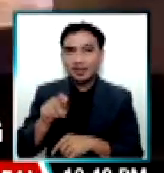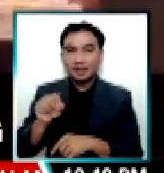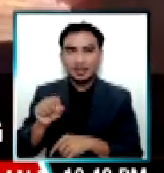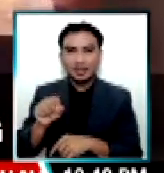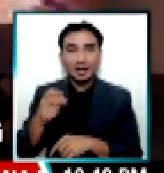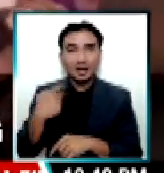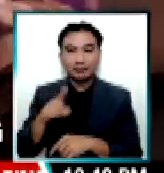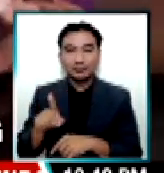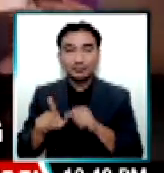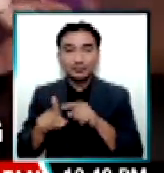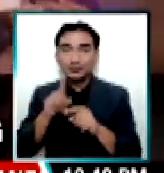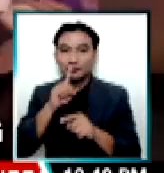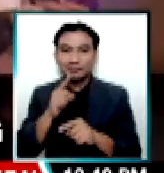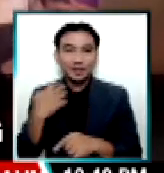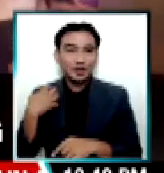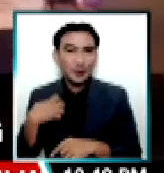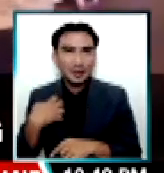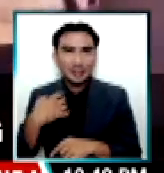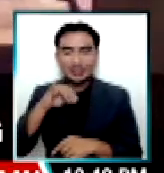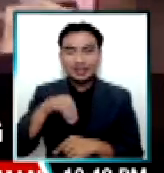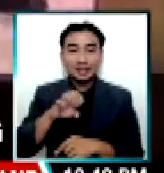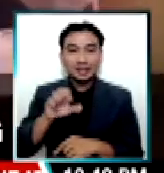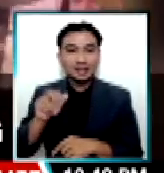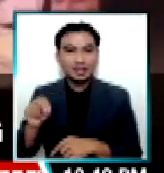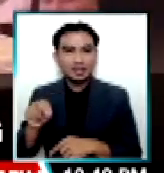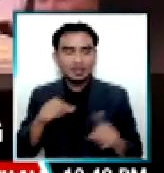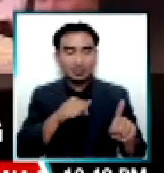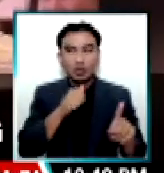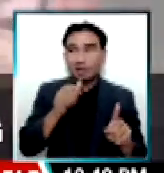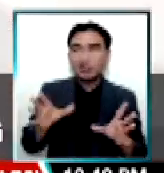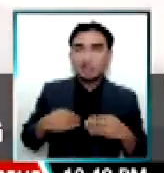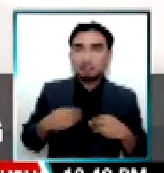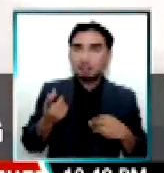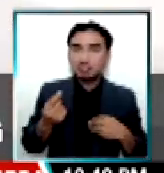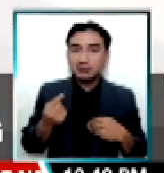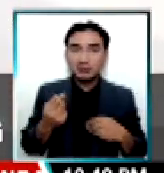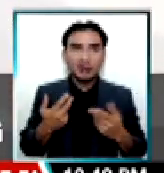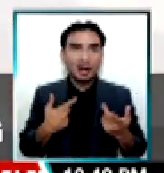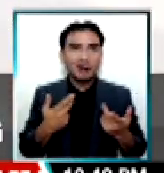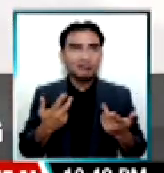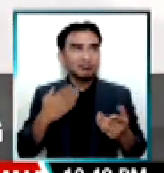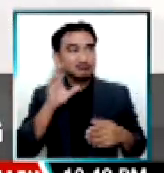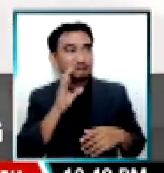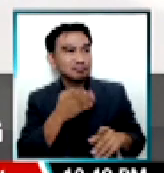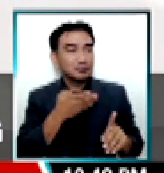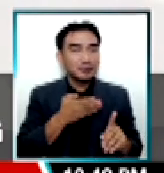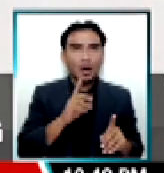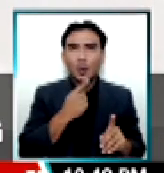si Jin. Hindi daw niya ito matatanggap kaya pumili na lamang daw siya ng bias niya at yun si